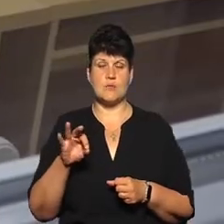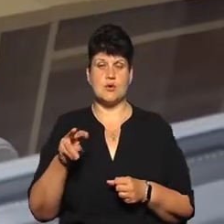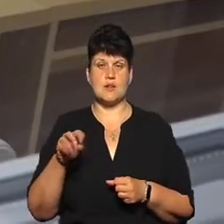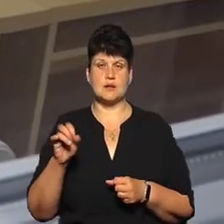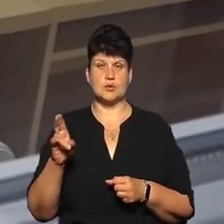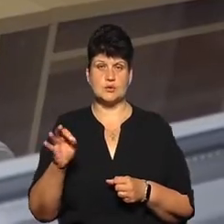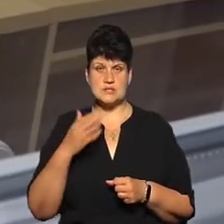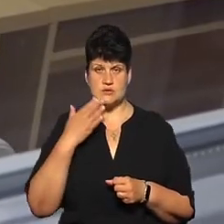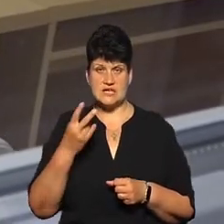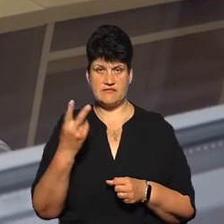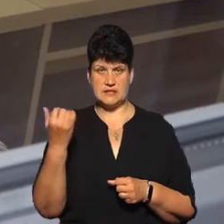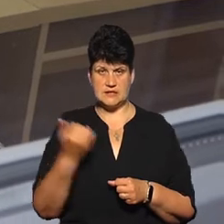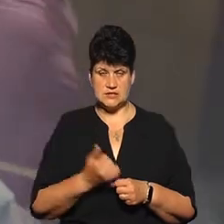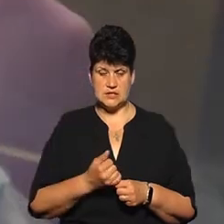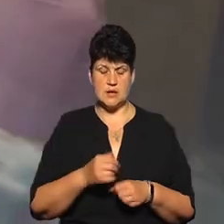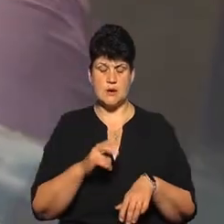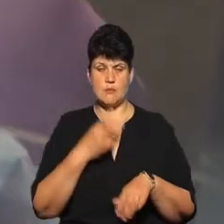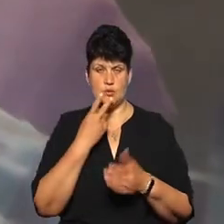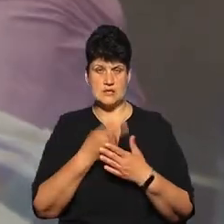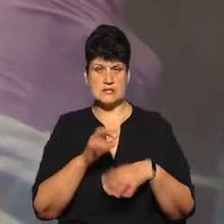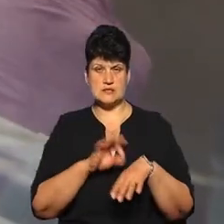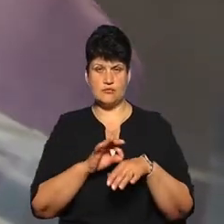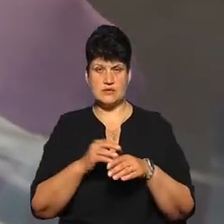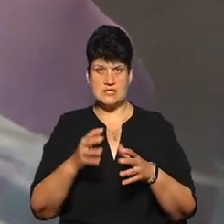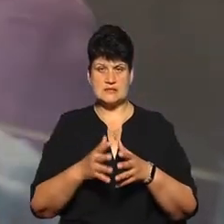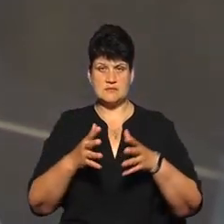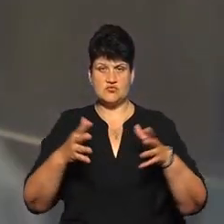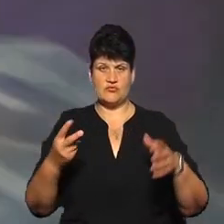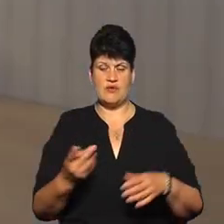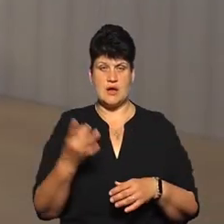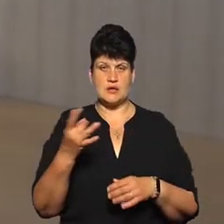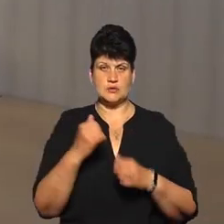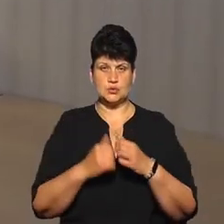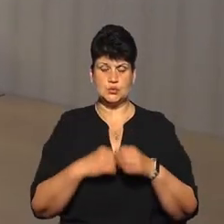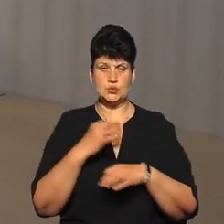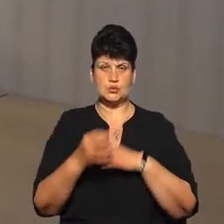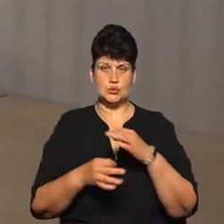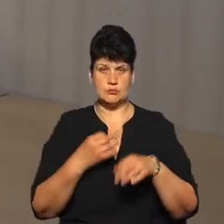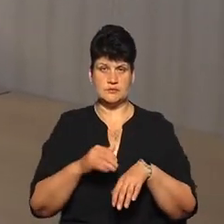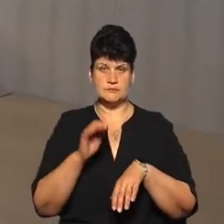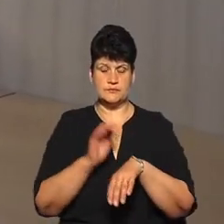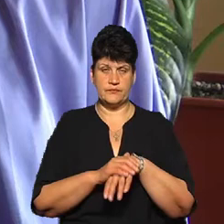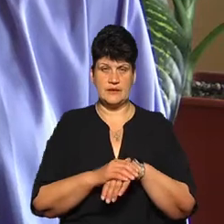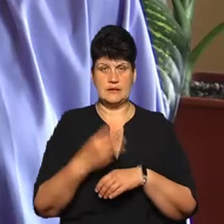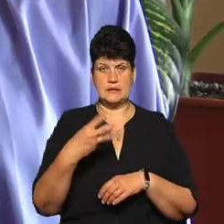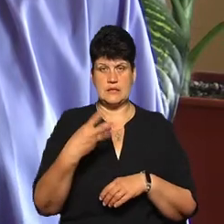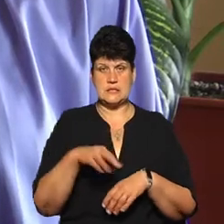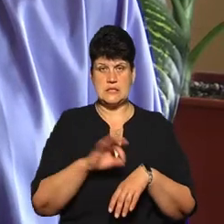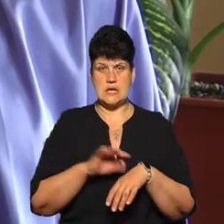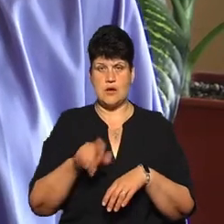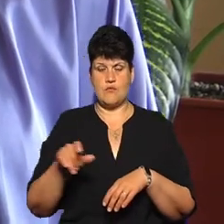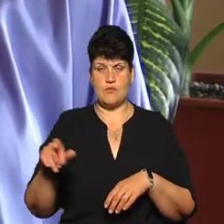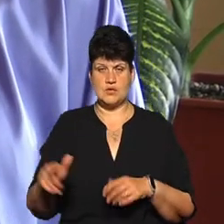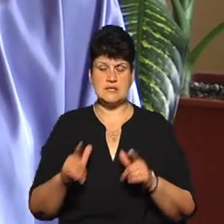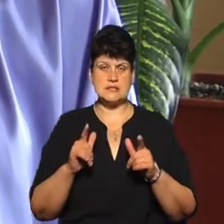за останні 2 тижні показники захворюваності зросли вдвічі, і щодоби медики фіксували по 30 хворих. Згідно